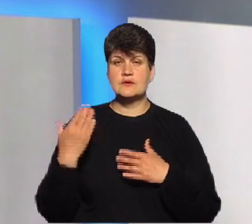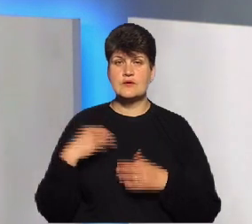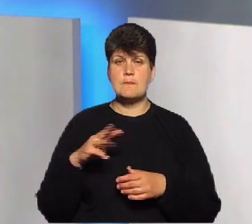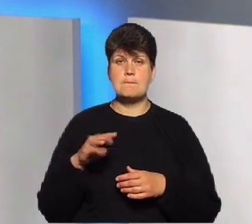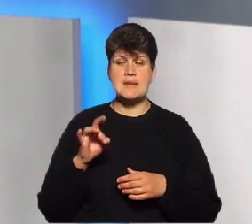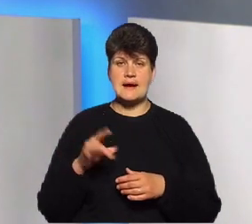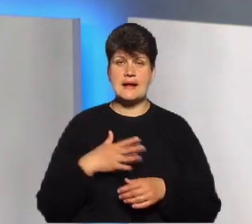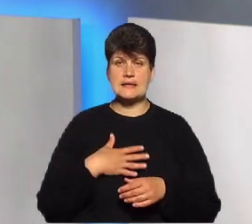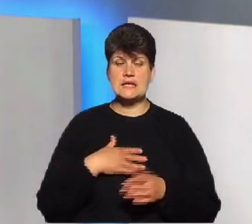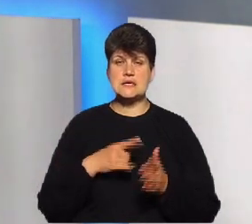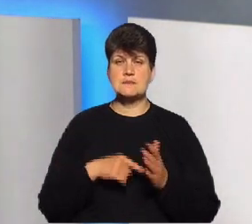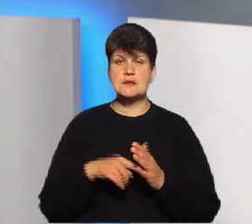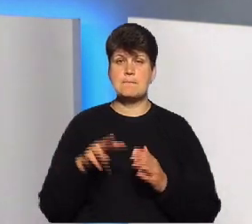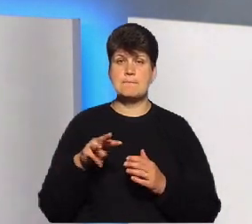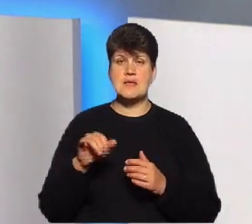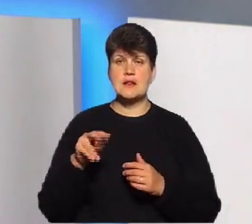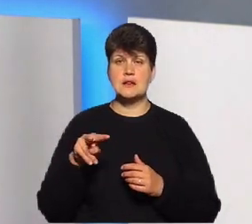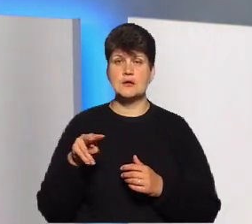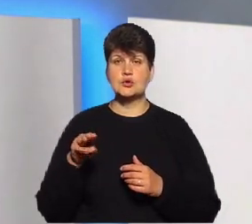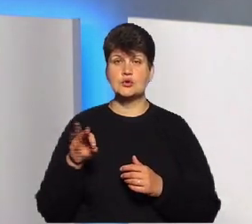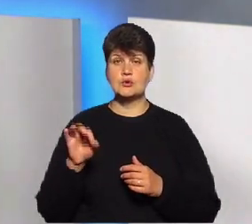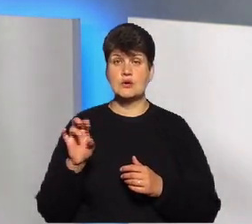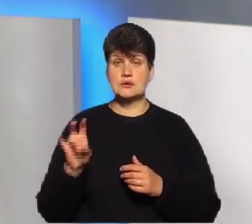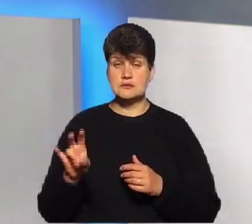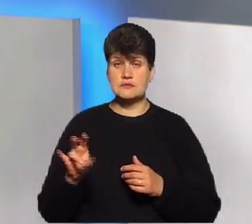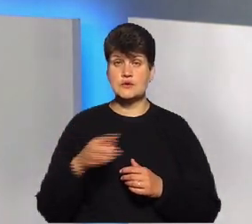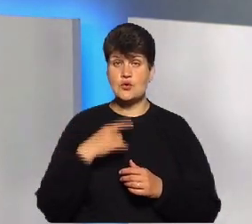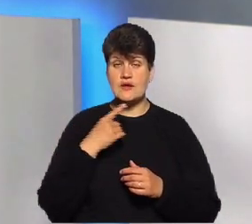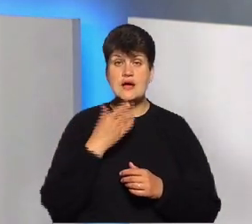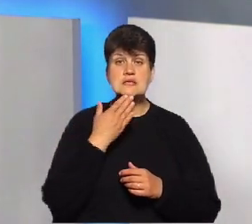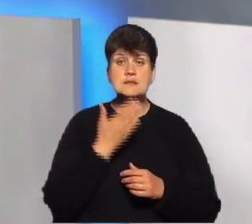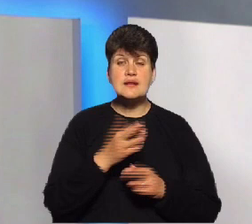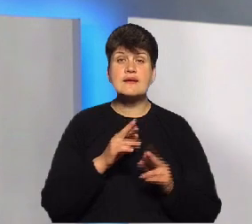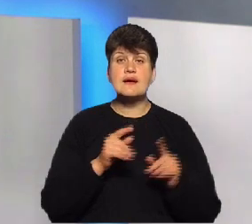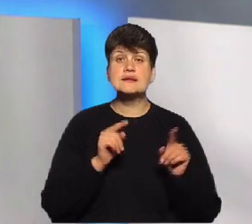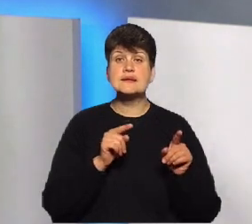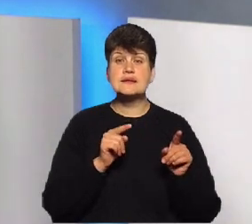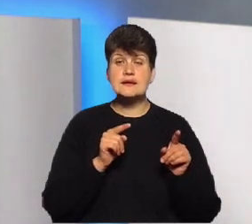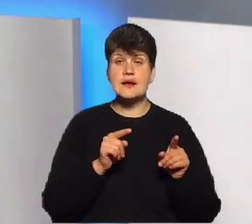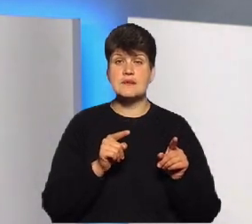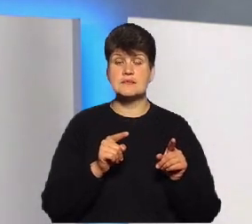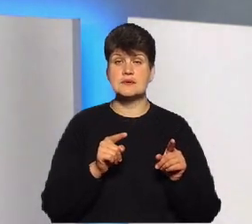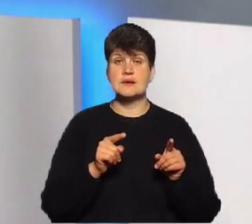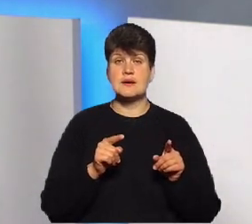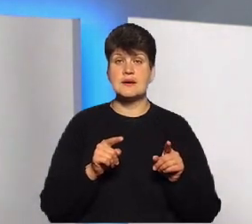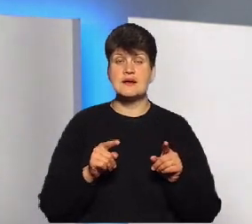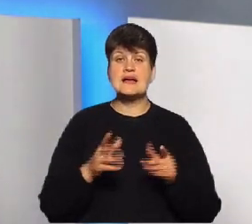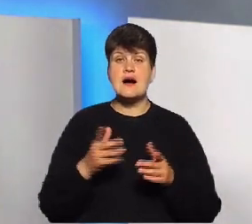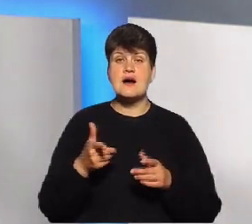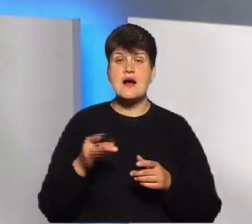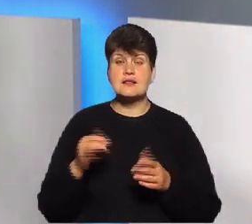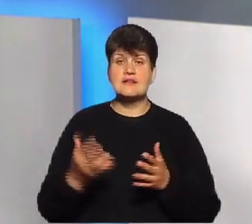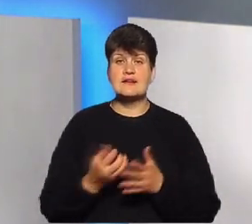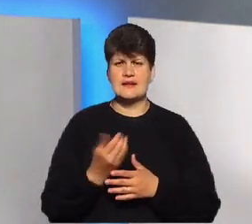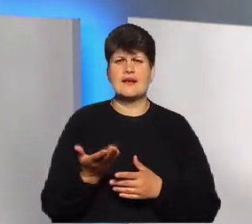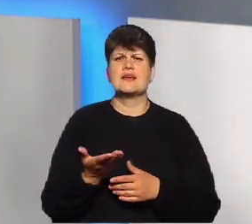Мілтон, то він казав, що я його запитував, а як же ж там, як там проектний менеджмент, як ви там гранти виграєте? Він каже, які гранти? У нас